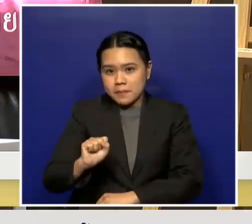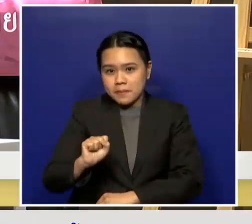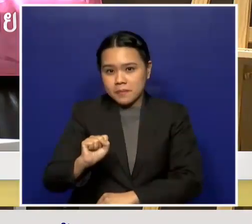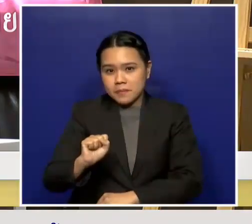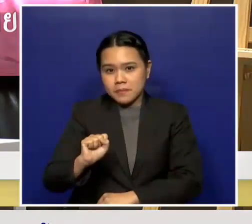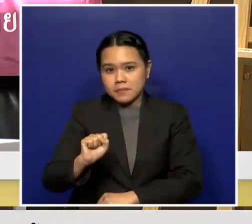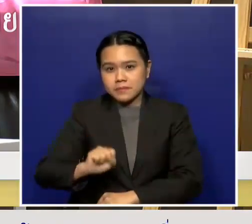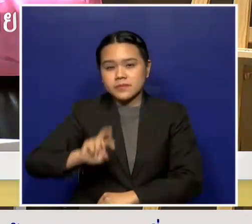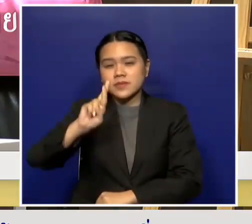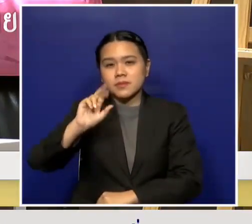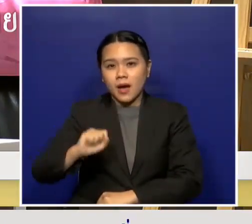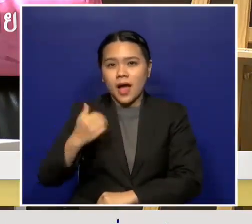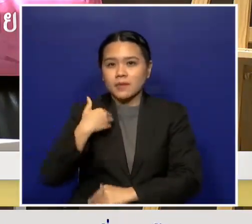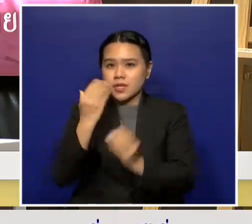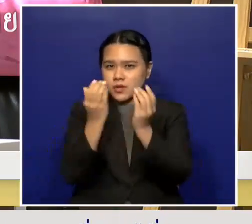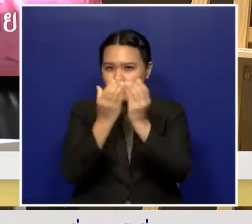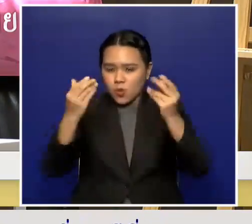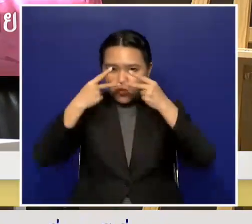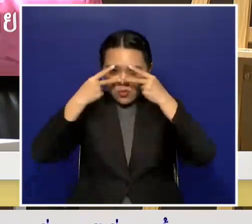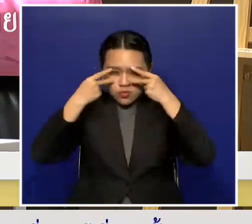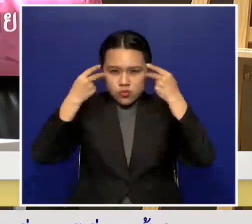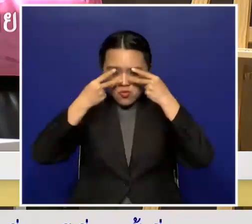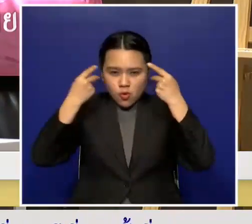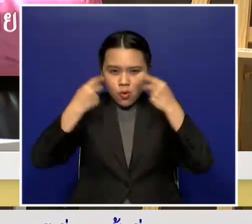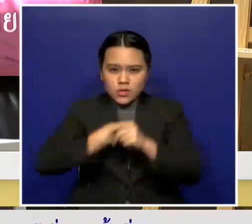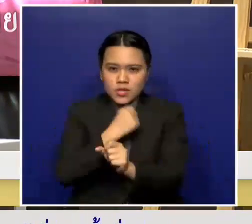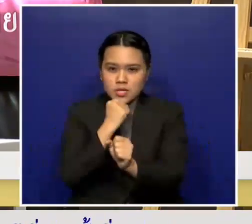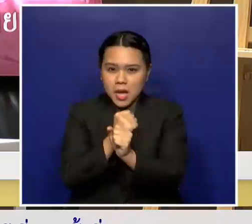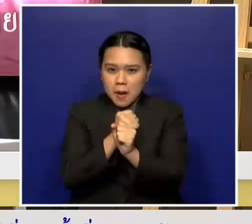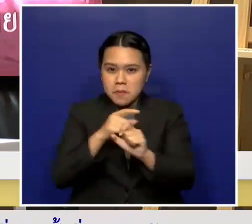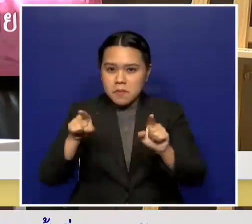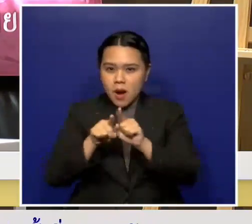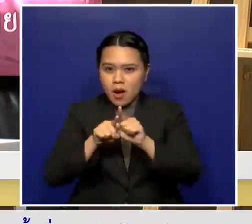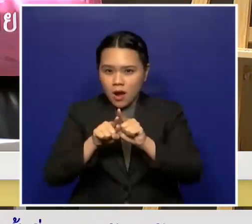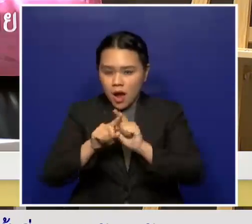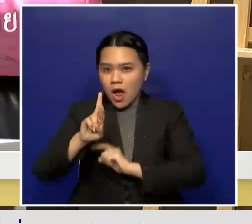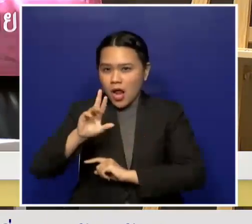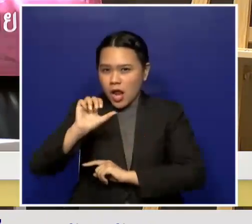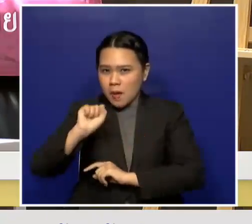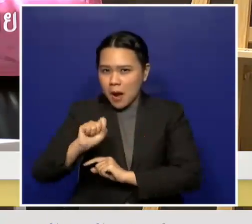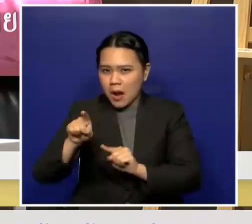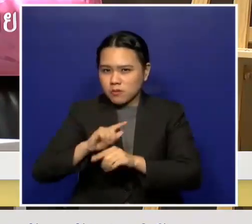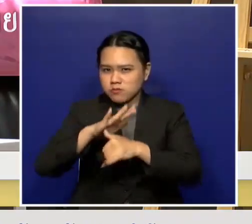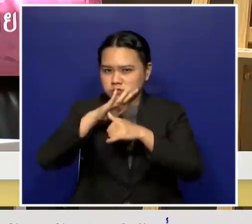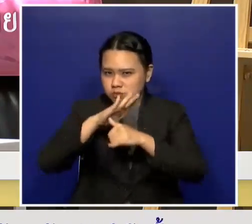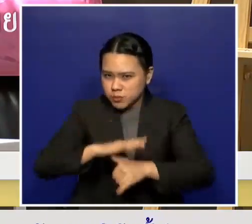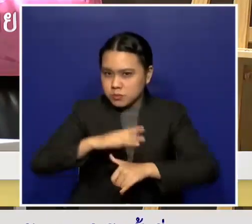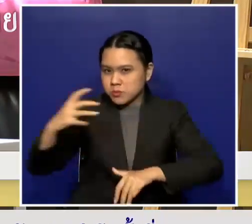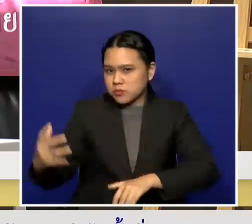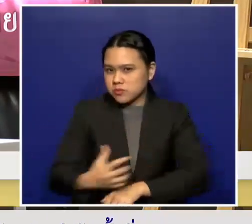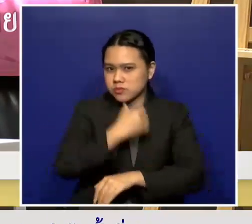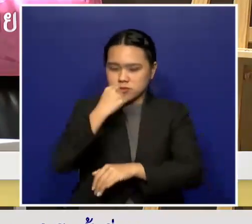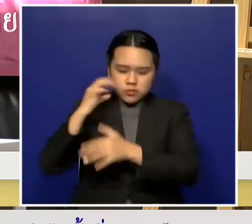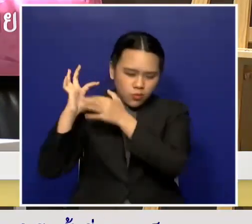ามีรัฐธรรมนูญฉบับโจรนะร่างไว้ทำให้สภาถูกกดทับเป็นเผด็จการสืบทอดนี่